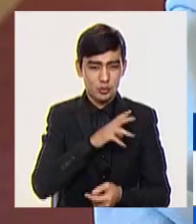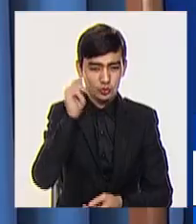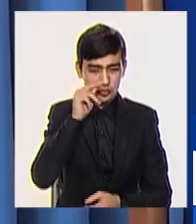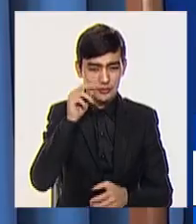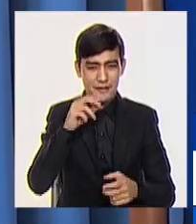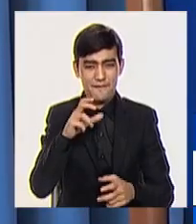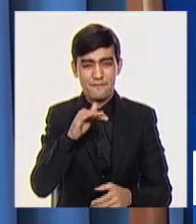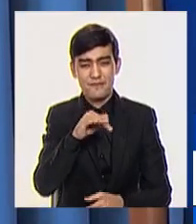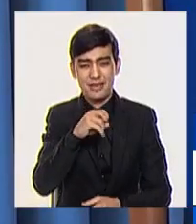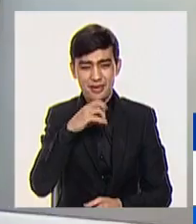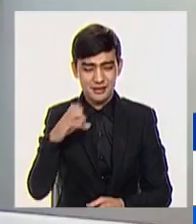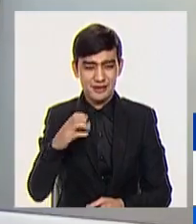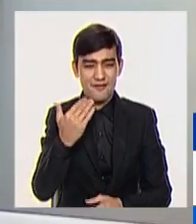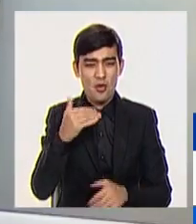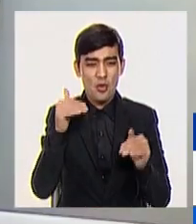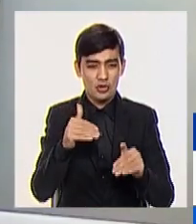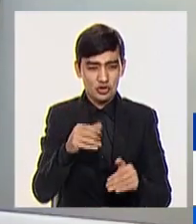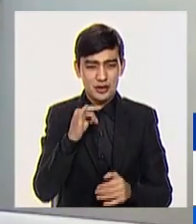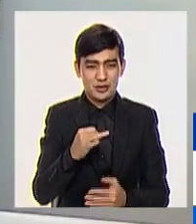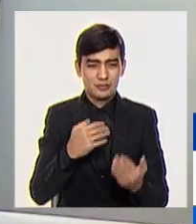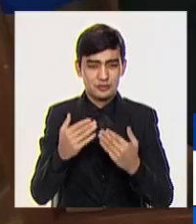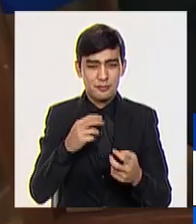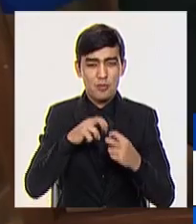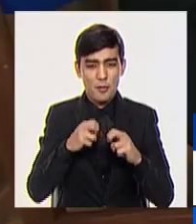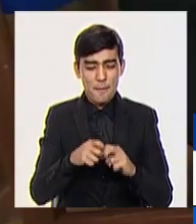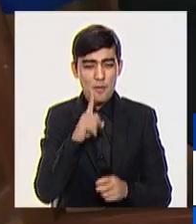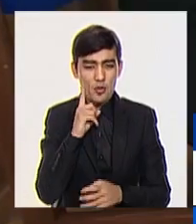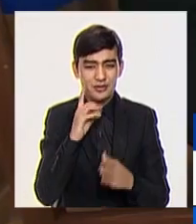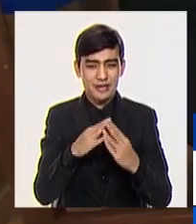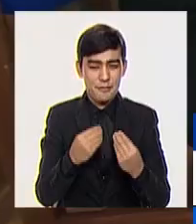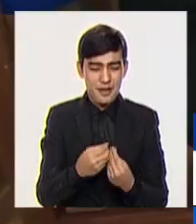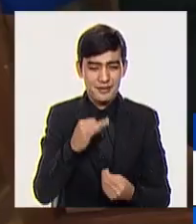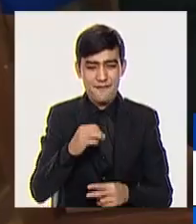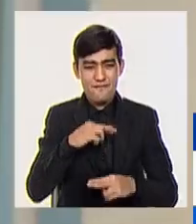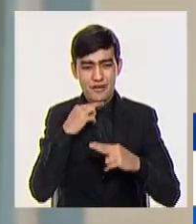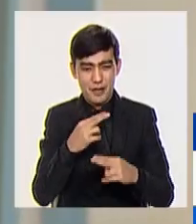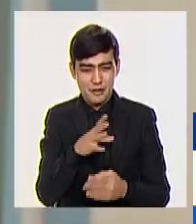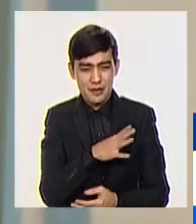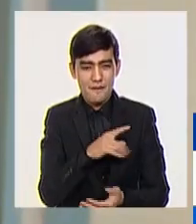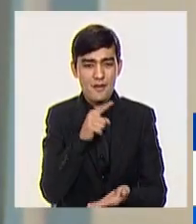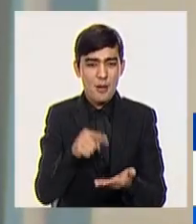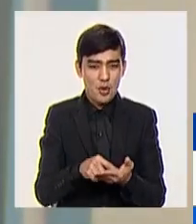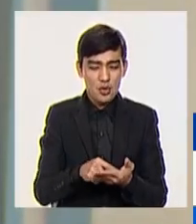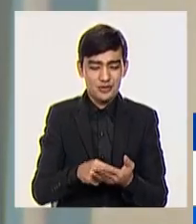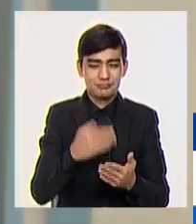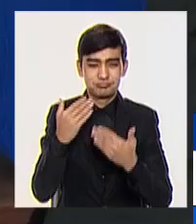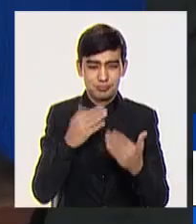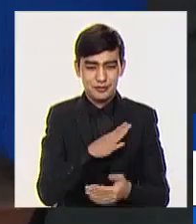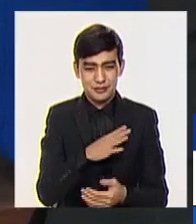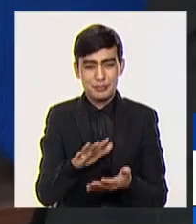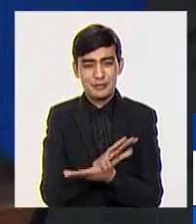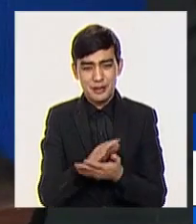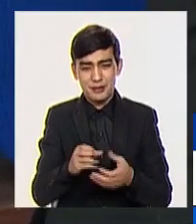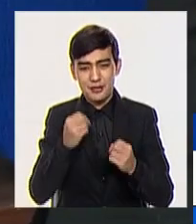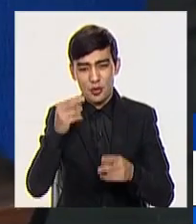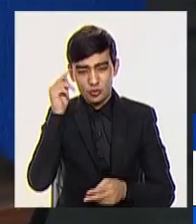учащимися финансово-экономического колледжа. Там они обсудили проблемы молодых семей, особое внимание уделили вопросам доступности жилья и